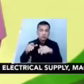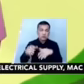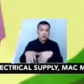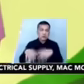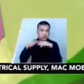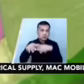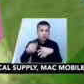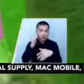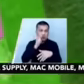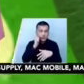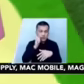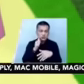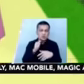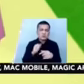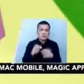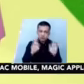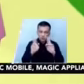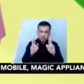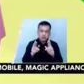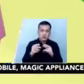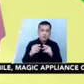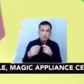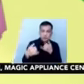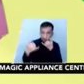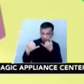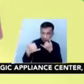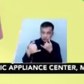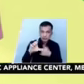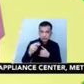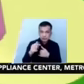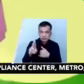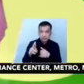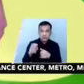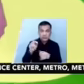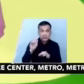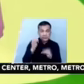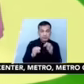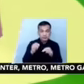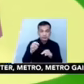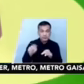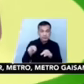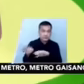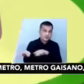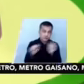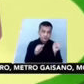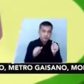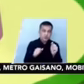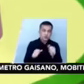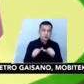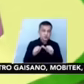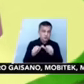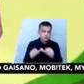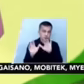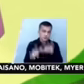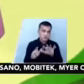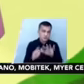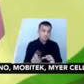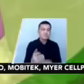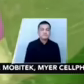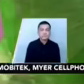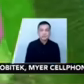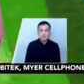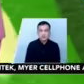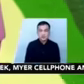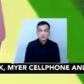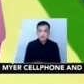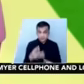sa inyong lokal na pamahalaan kung kailangan nyo pong lumikas sakali po na magtuloy-tuloy yung buhos ng mga pag-ulan. At eto naman, dagdag ko na